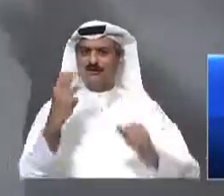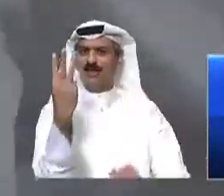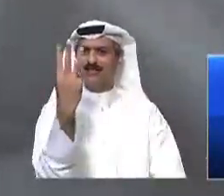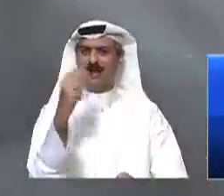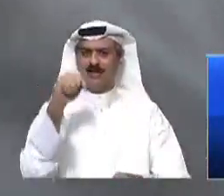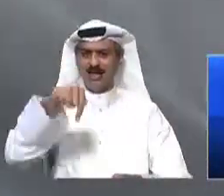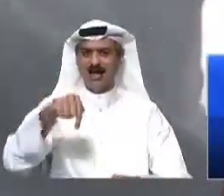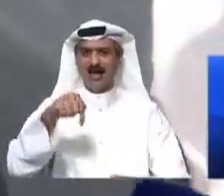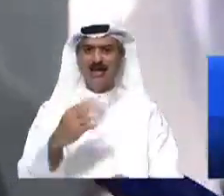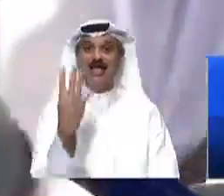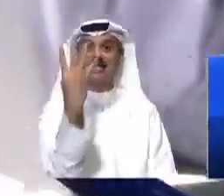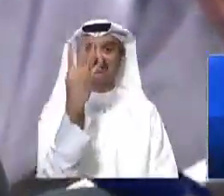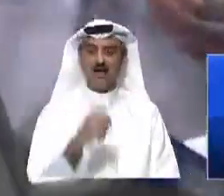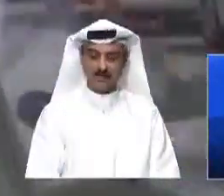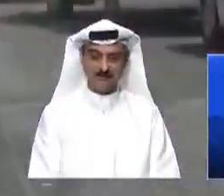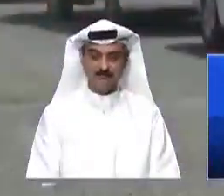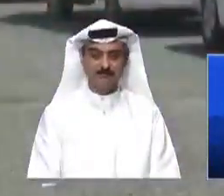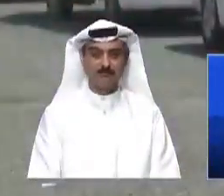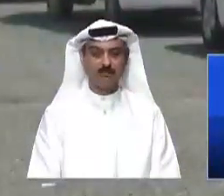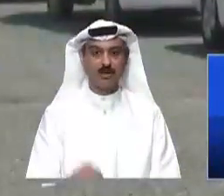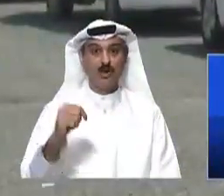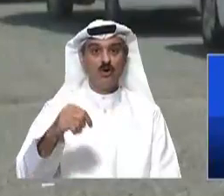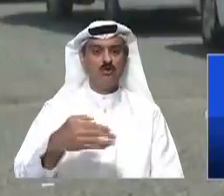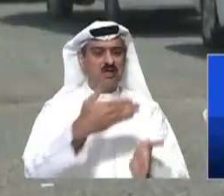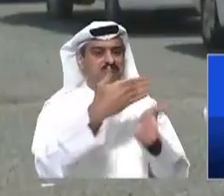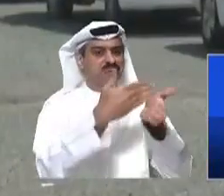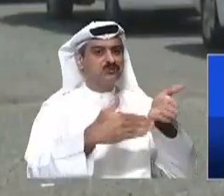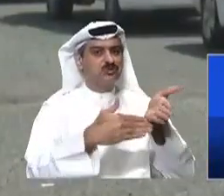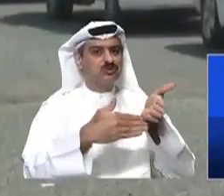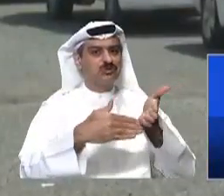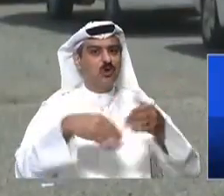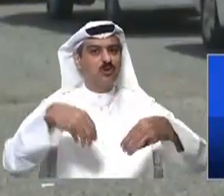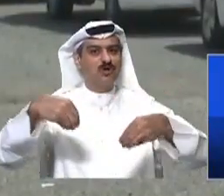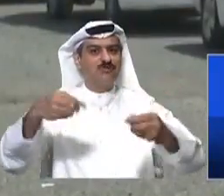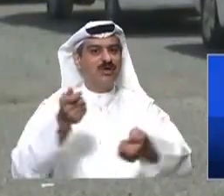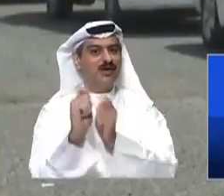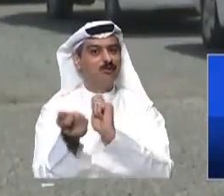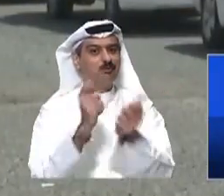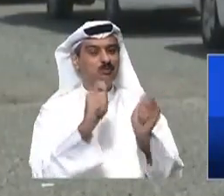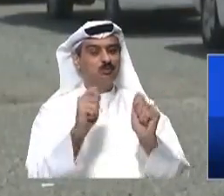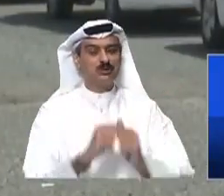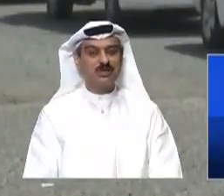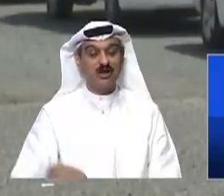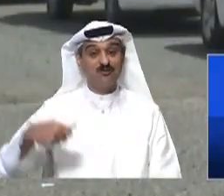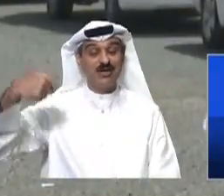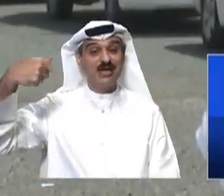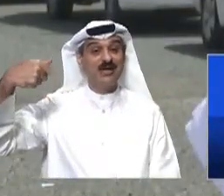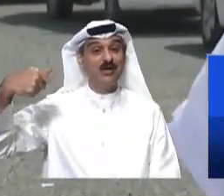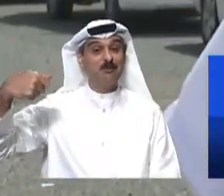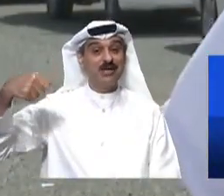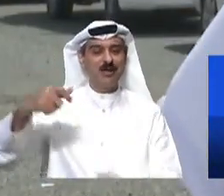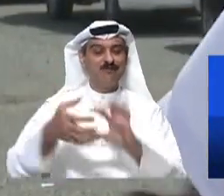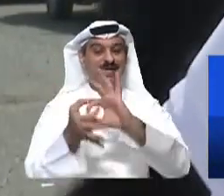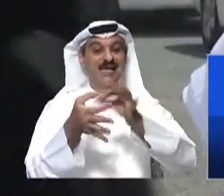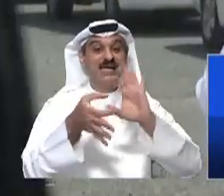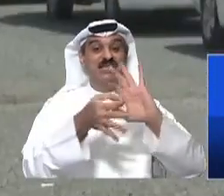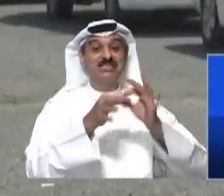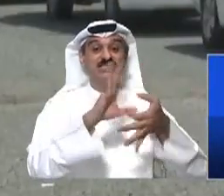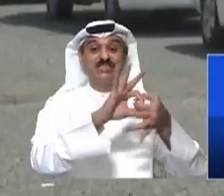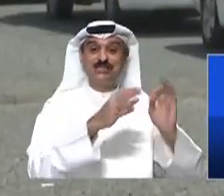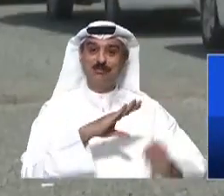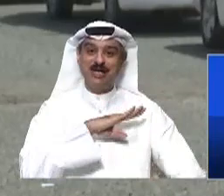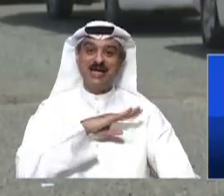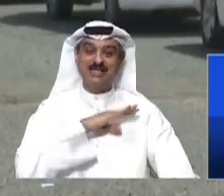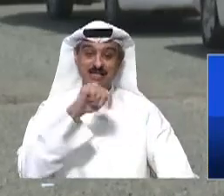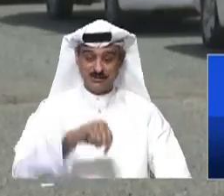الله. كوبون مشتريات من جمعية وزارة الدفاع بقيمة يعني تقاس على عدد الأسرة، مثلا الأسرة